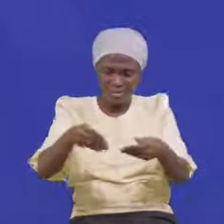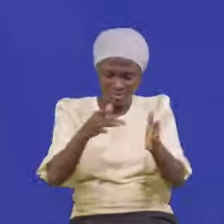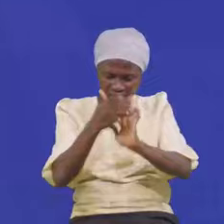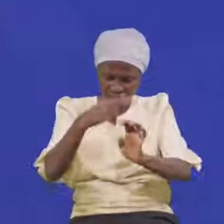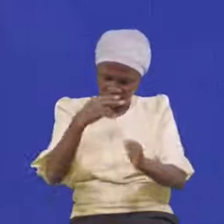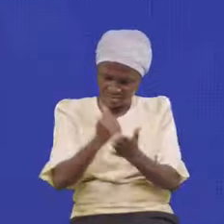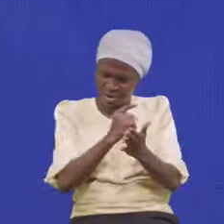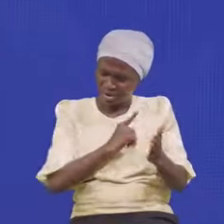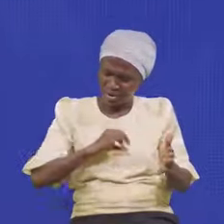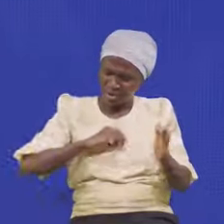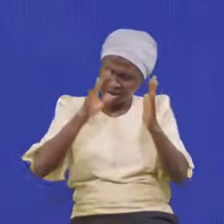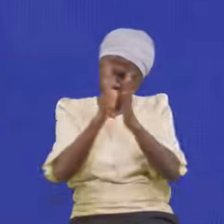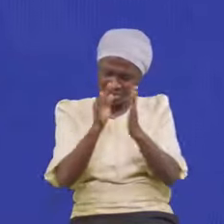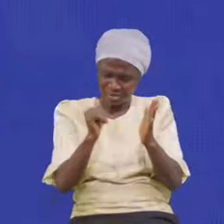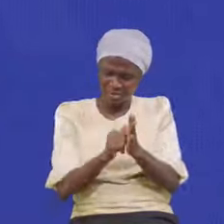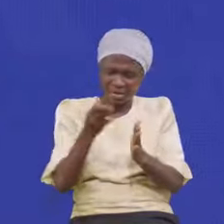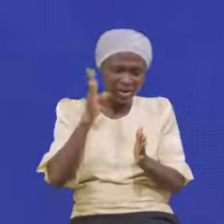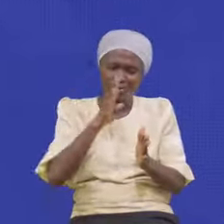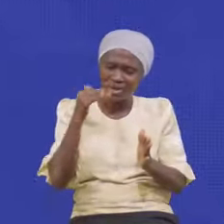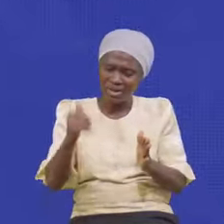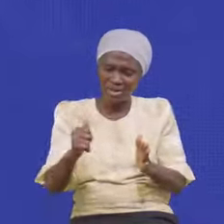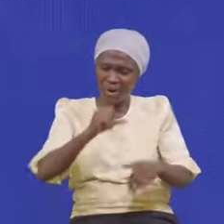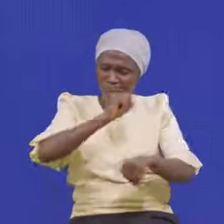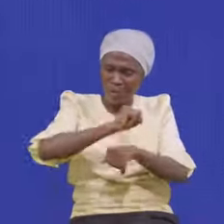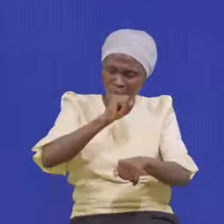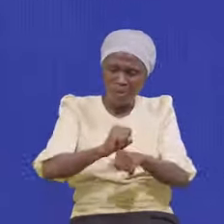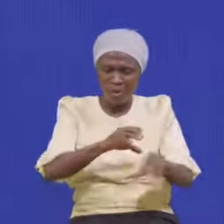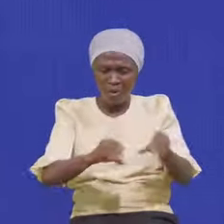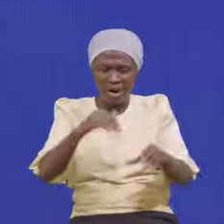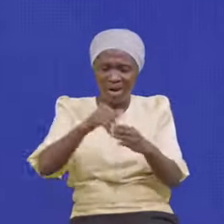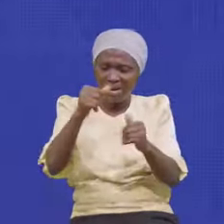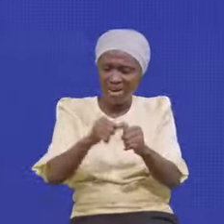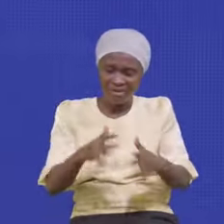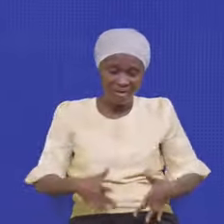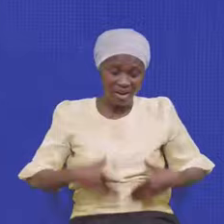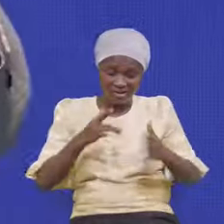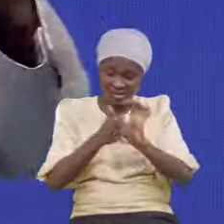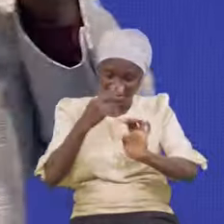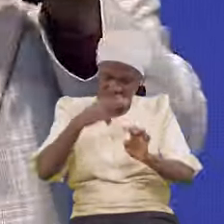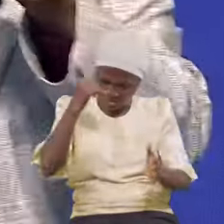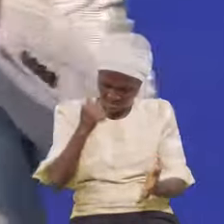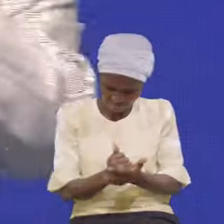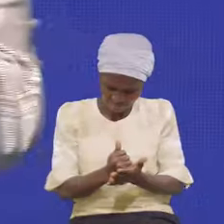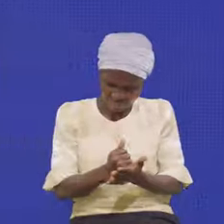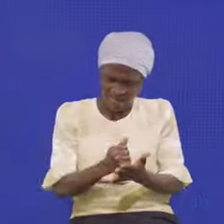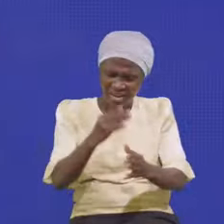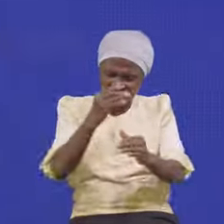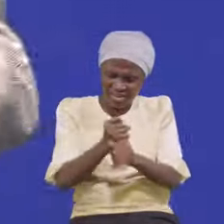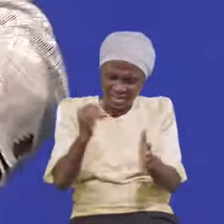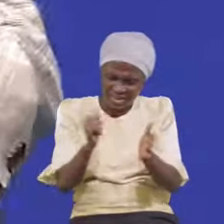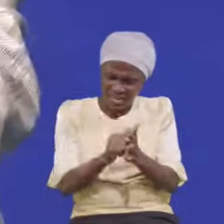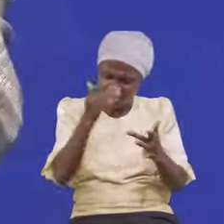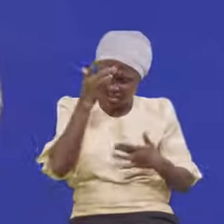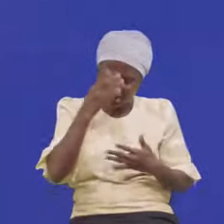Lord, I pray there be a performance in every life. ప్రభువా ప్రతి జీవితములో కార్యాల నెరవేర్పు జరగాలి. That sickness away. ఆ